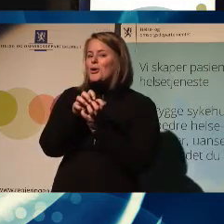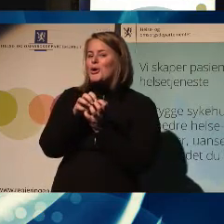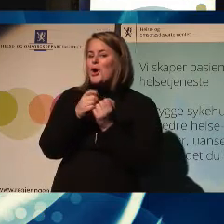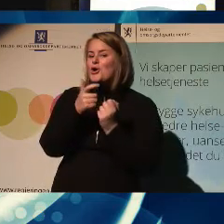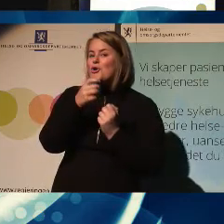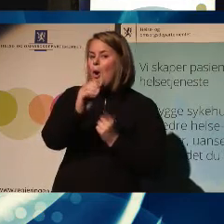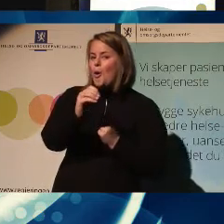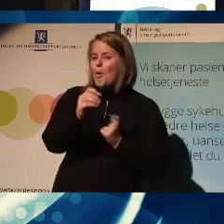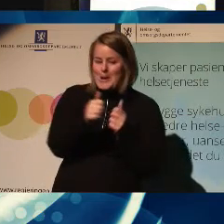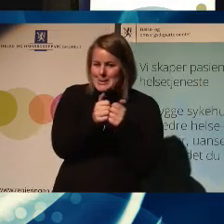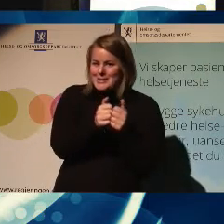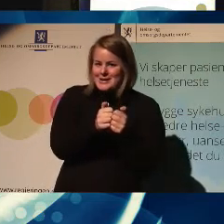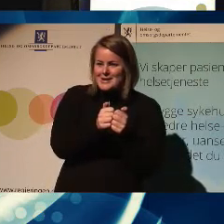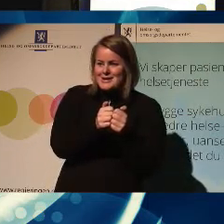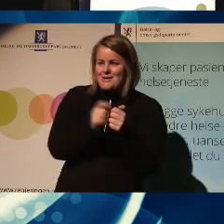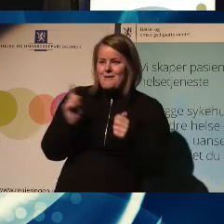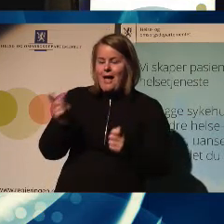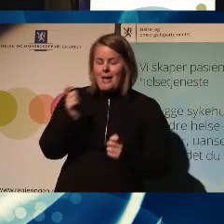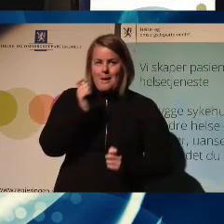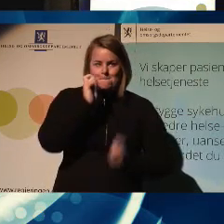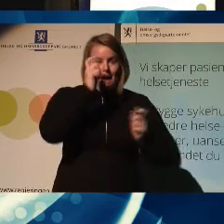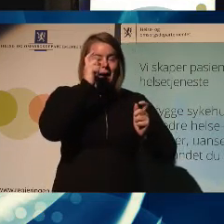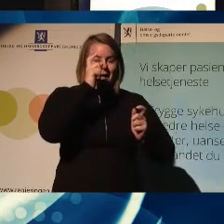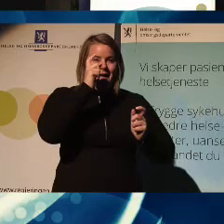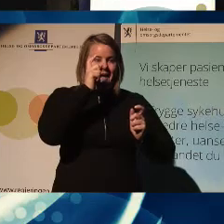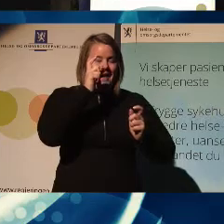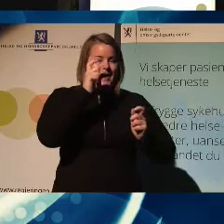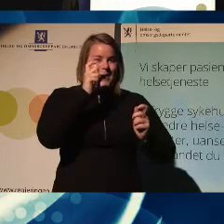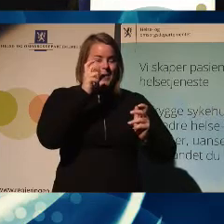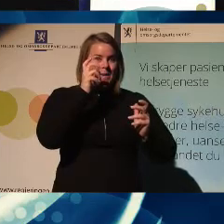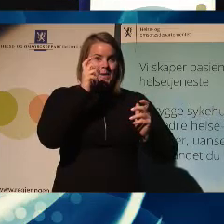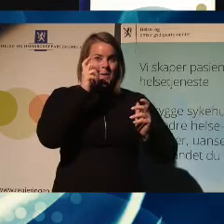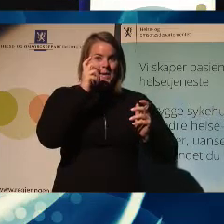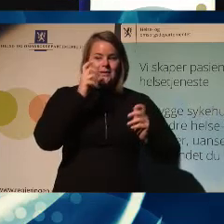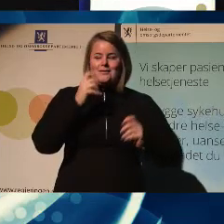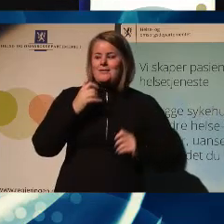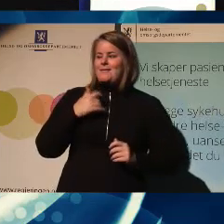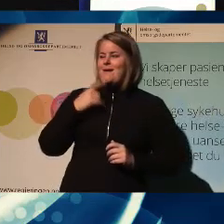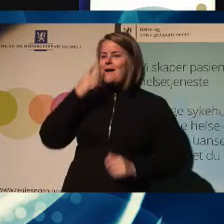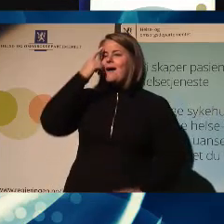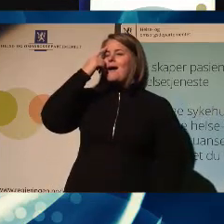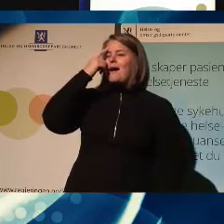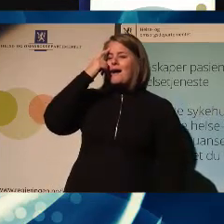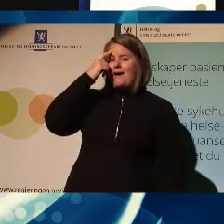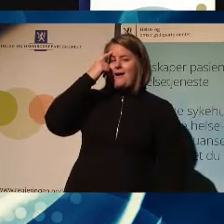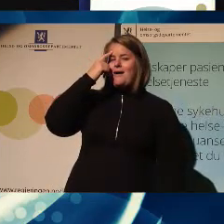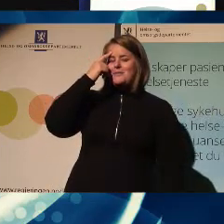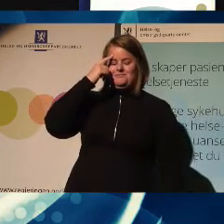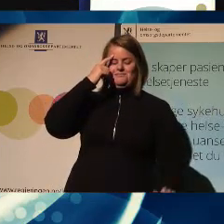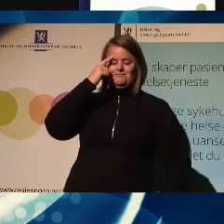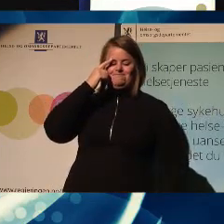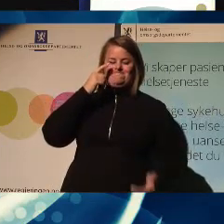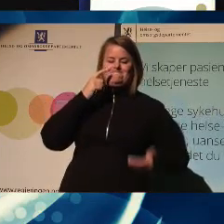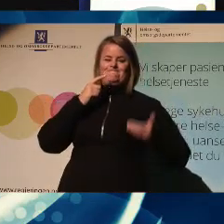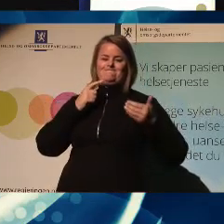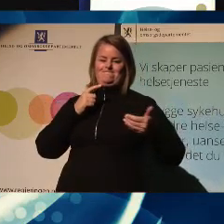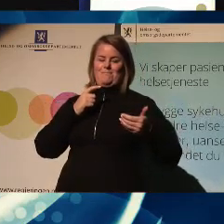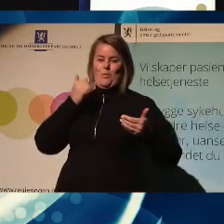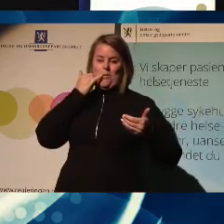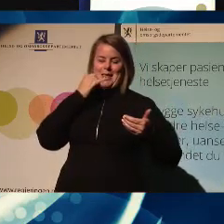da så jeg at det tentes et lys hos ungdommen. Og da fikk jeg også en lys i det. Så jeg tok fram mobilen min og heiv